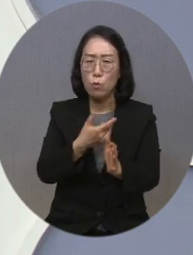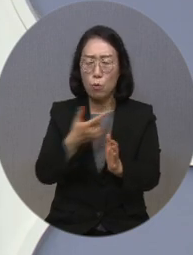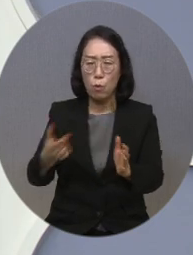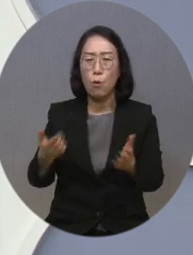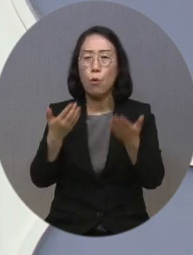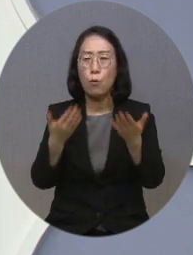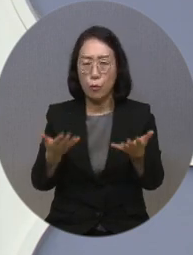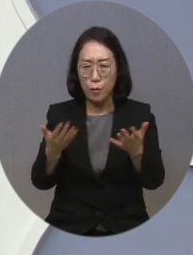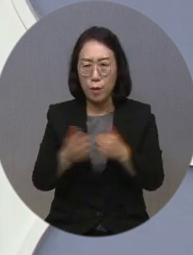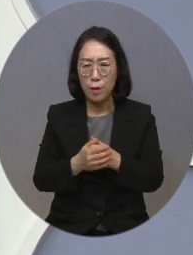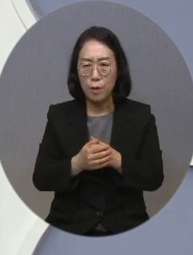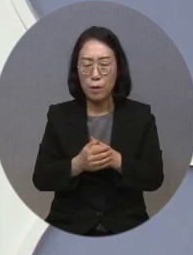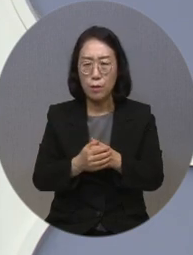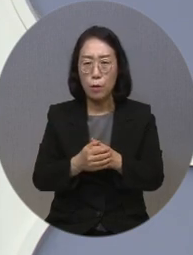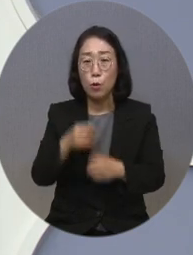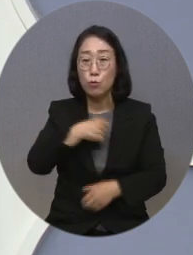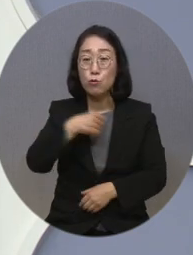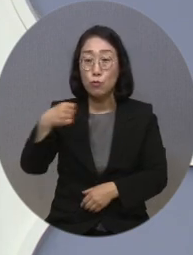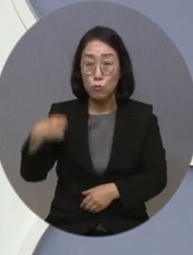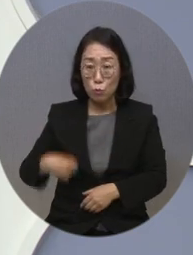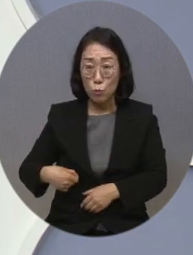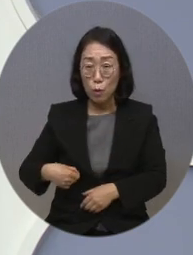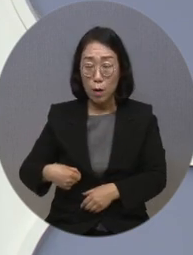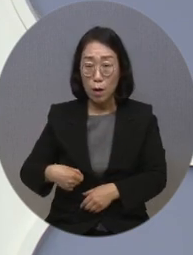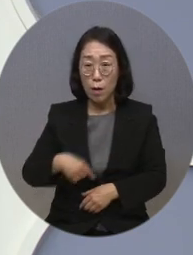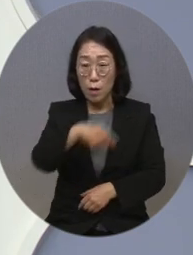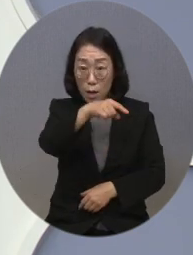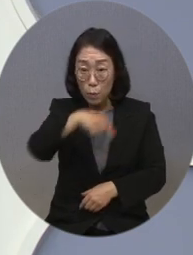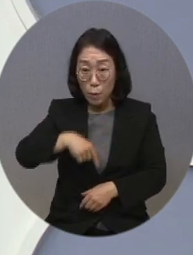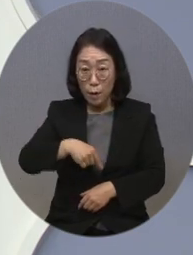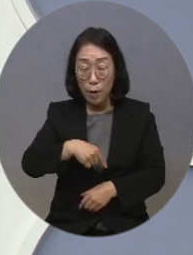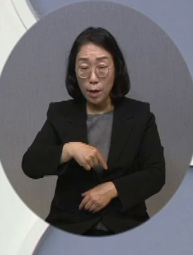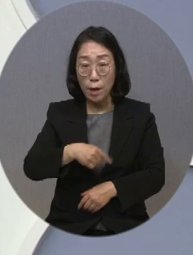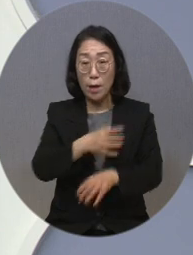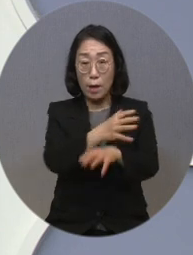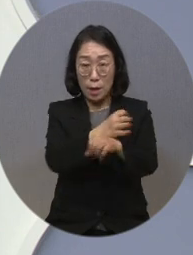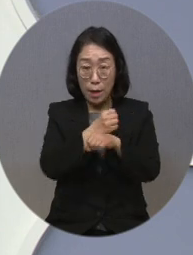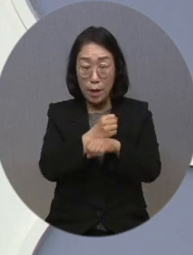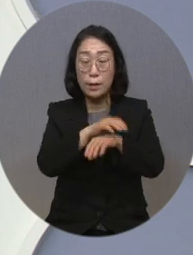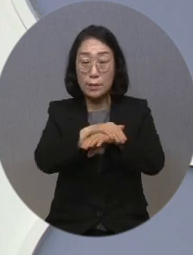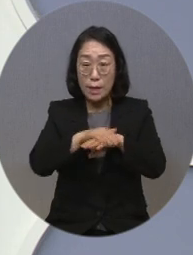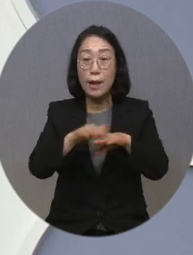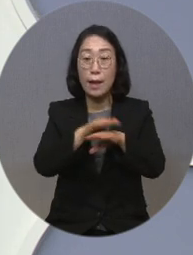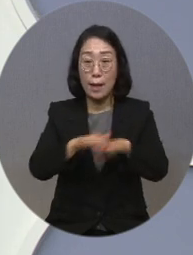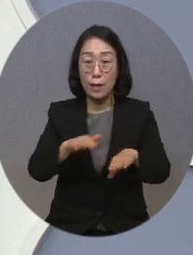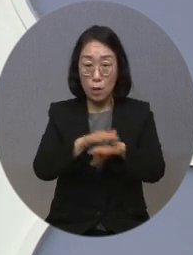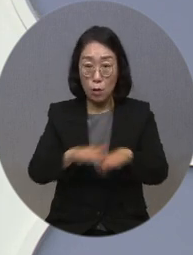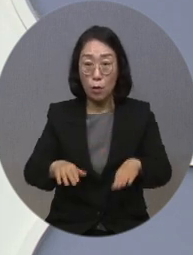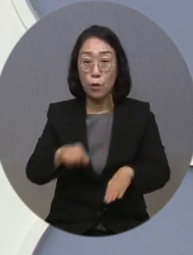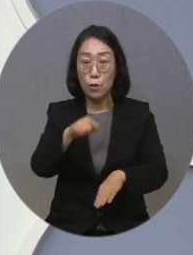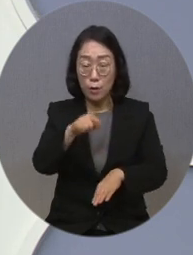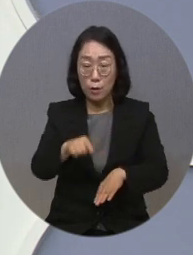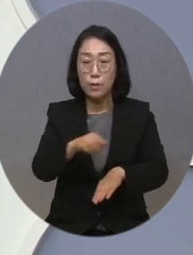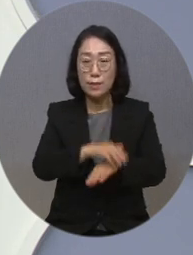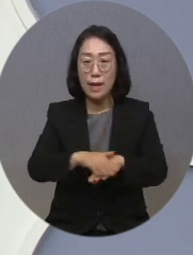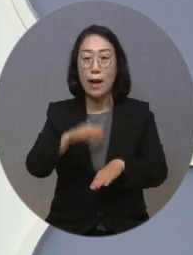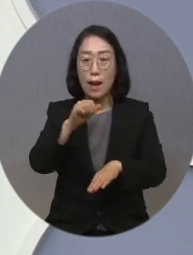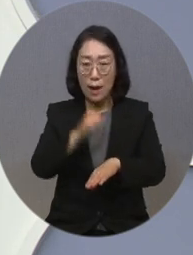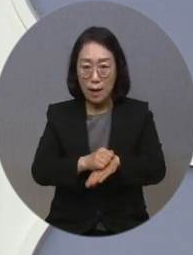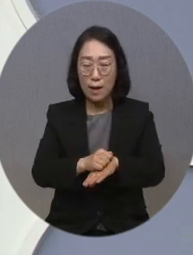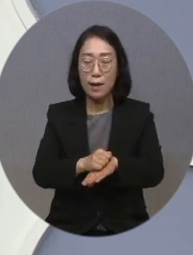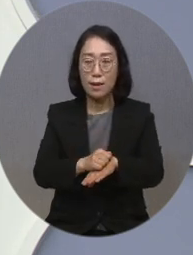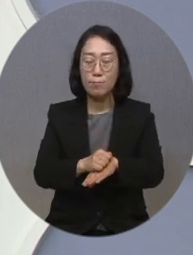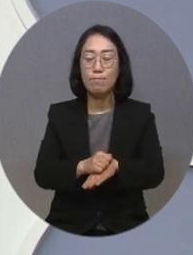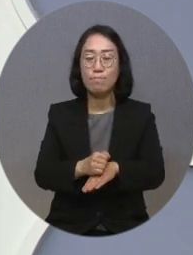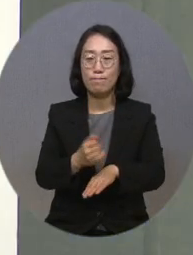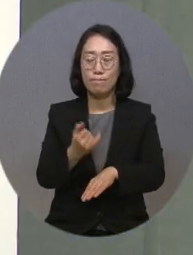해주셨는데 한중 어업협정을 원만히 마무리 진 거는 제가 생각해도 잘 된 것이다 이렇게